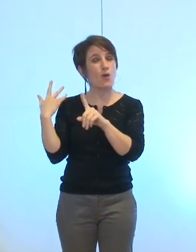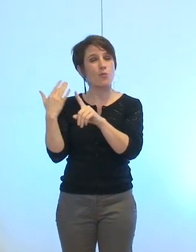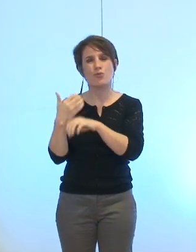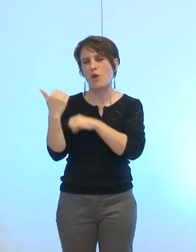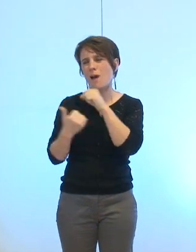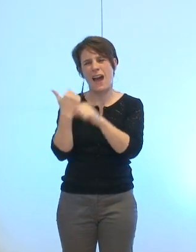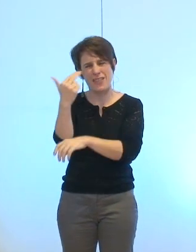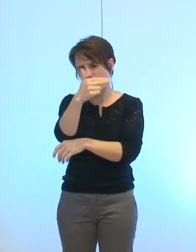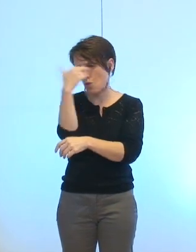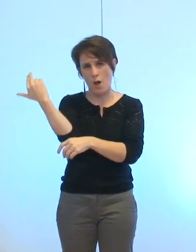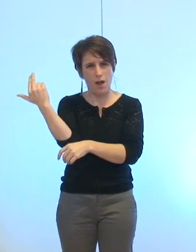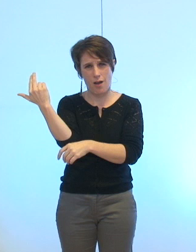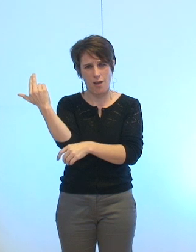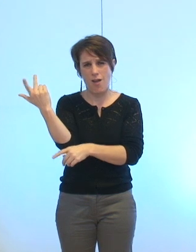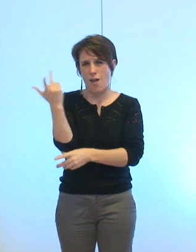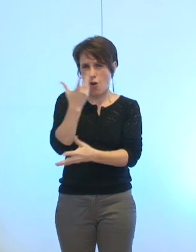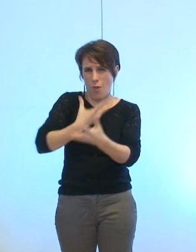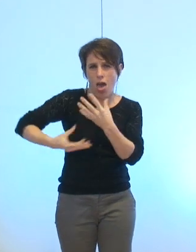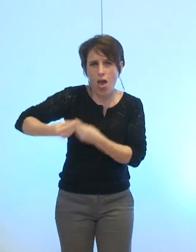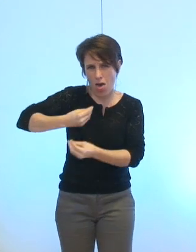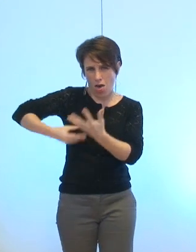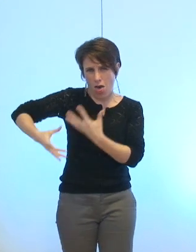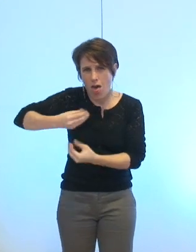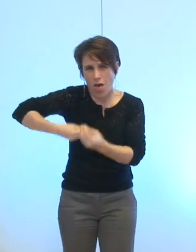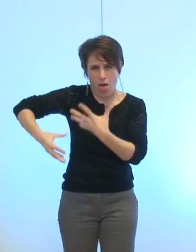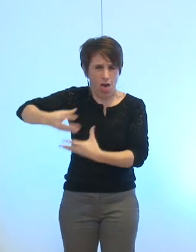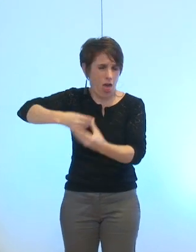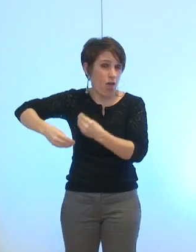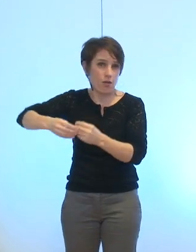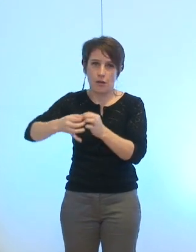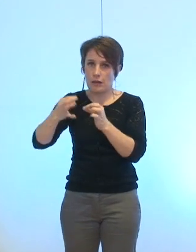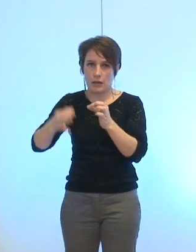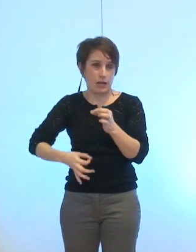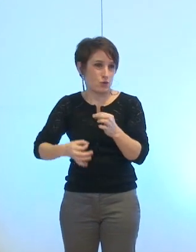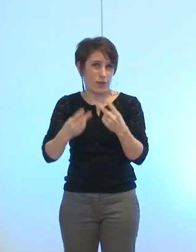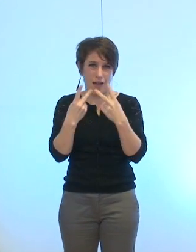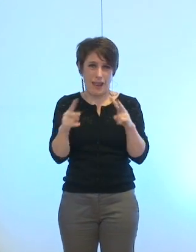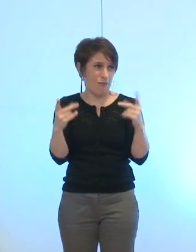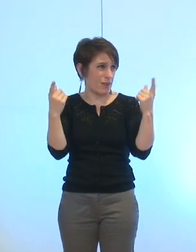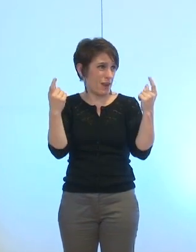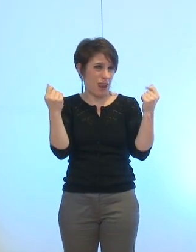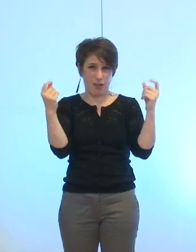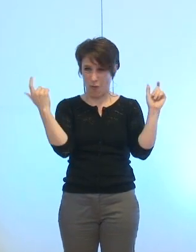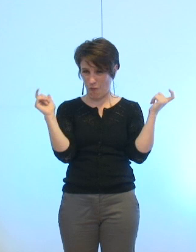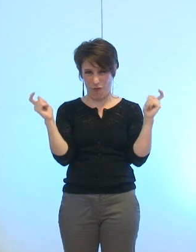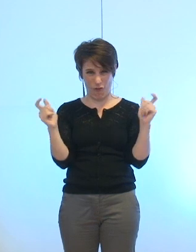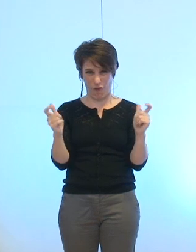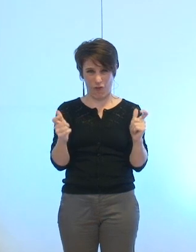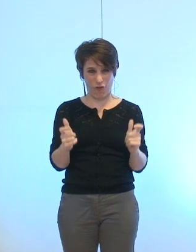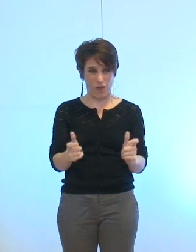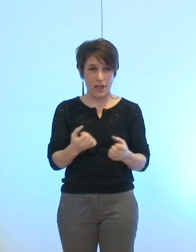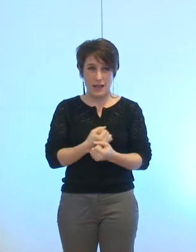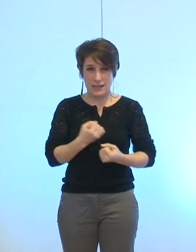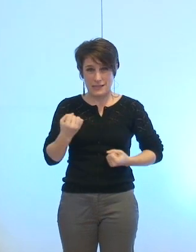corruption généralisé avait laissé notre ville exang ces services publics démentel au